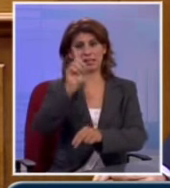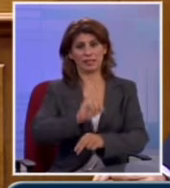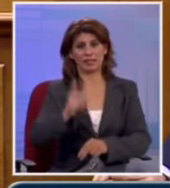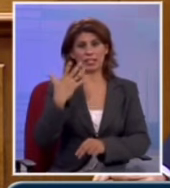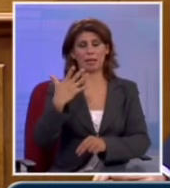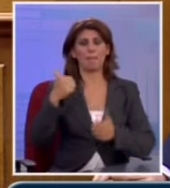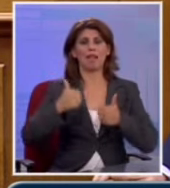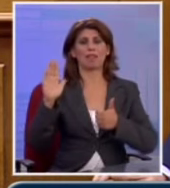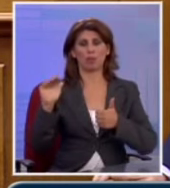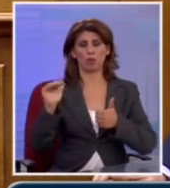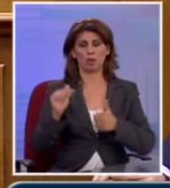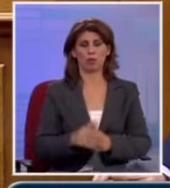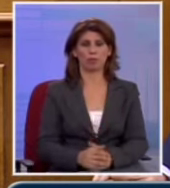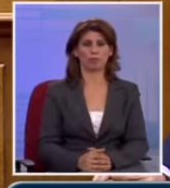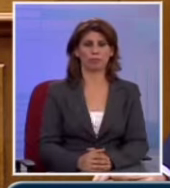5 Ιουλίου,